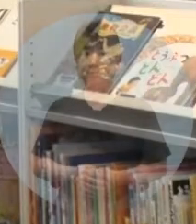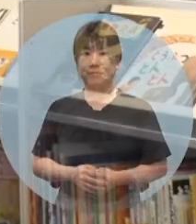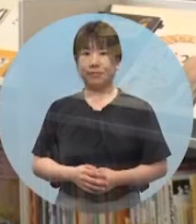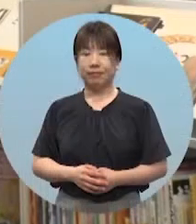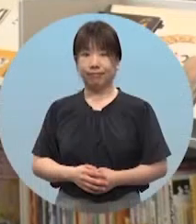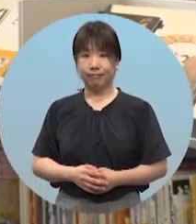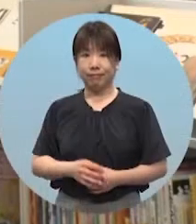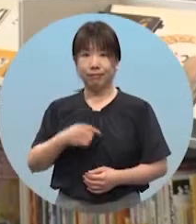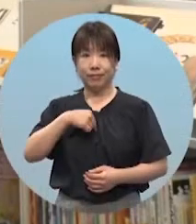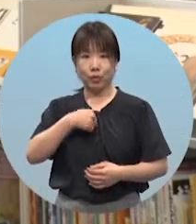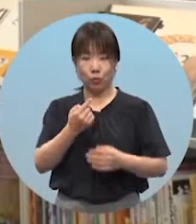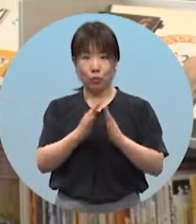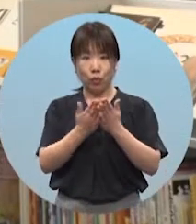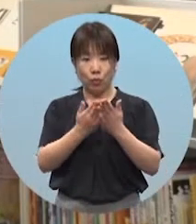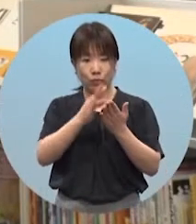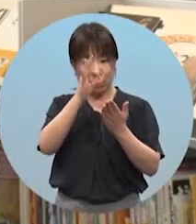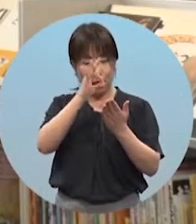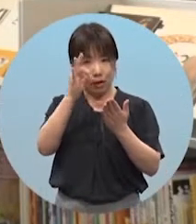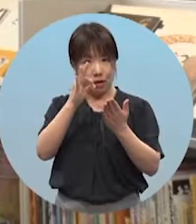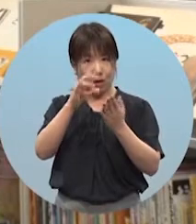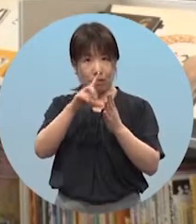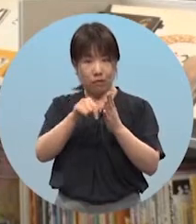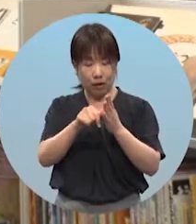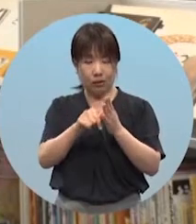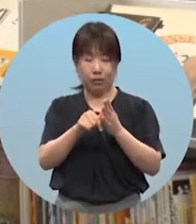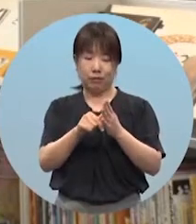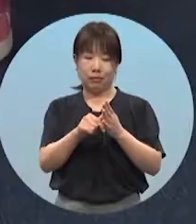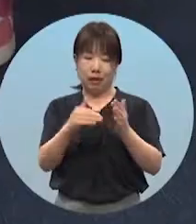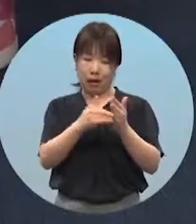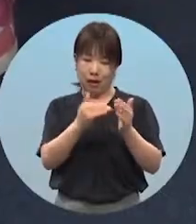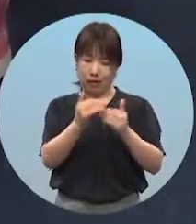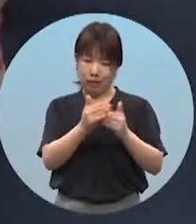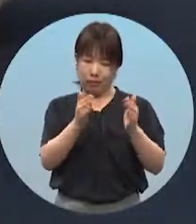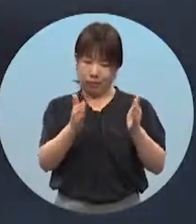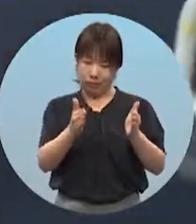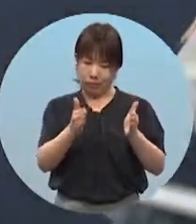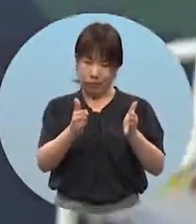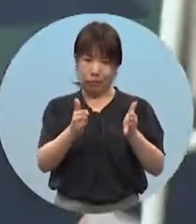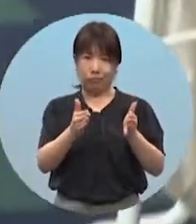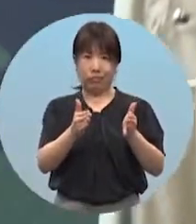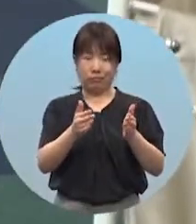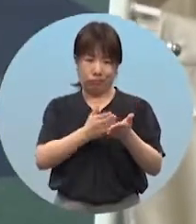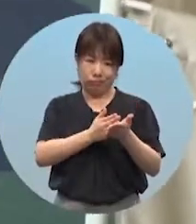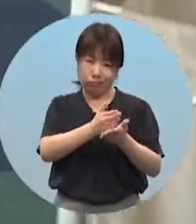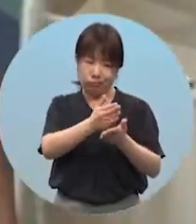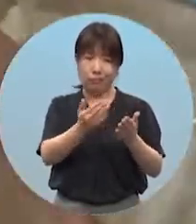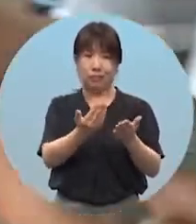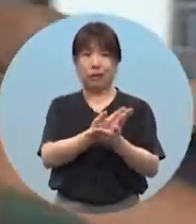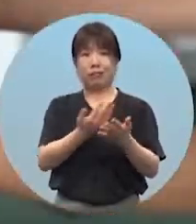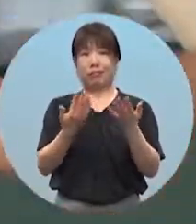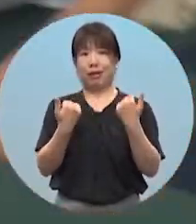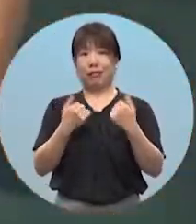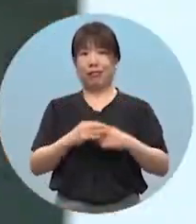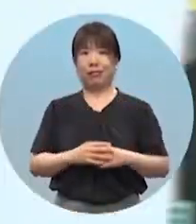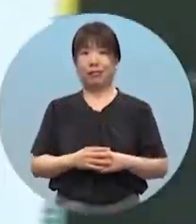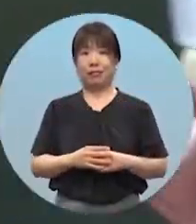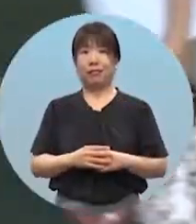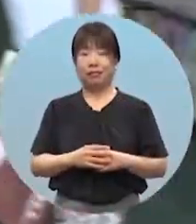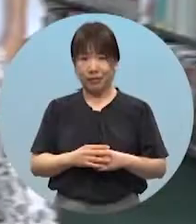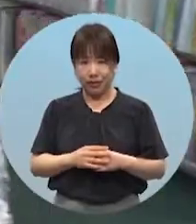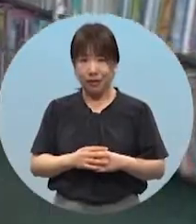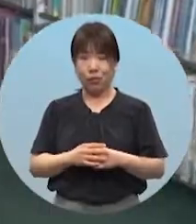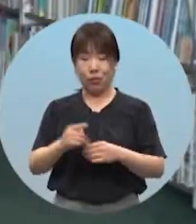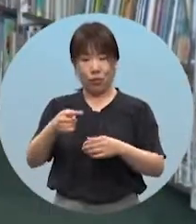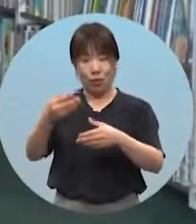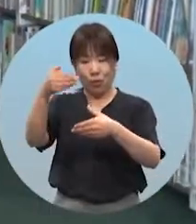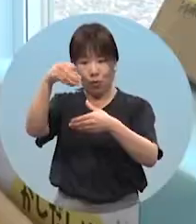自分で本を探すと同じテーマとか同じ本というかを借りがちになってしまうので、ぜひ新しい